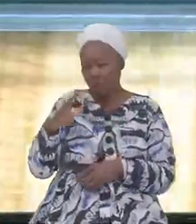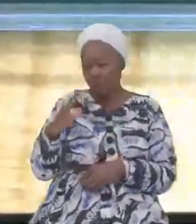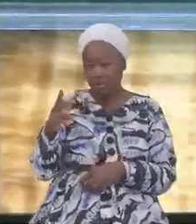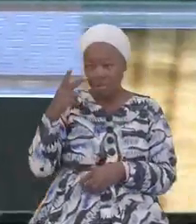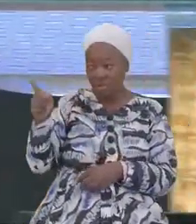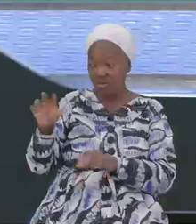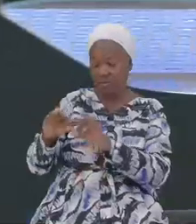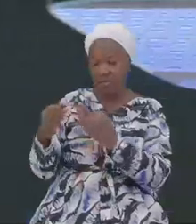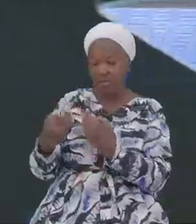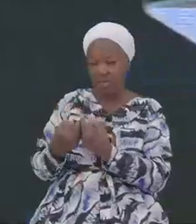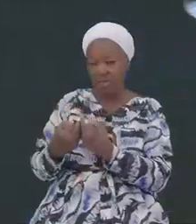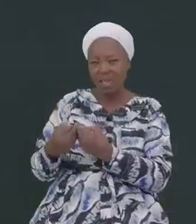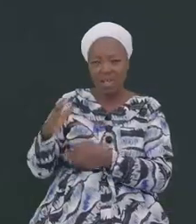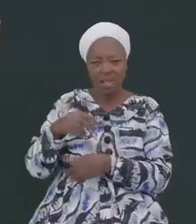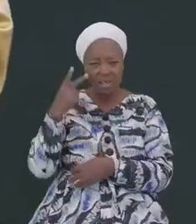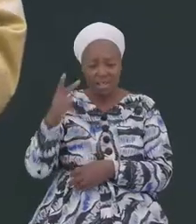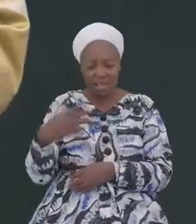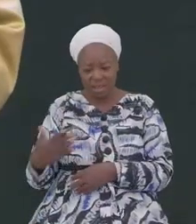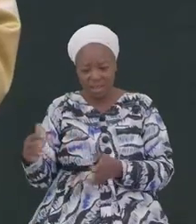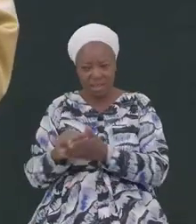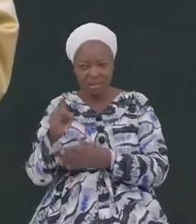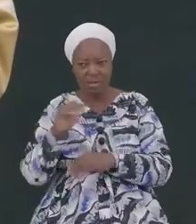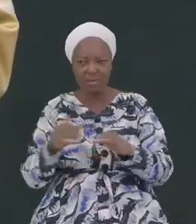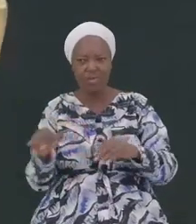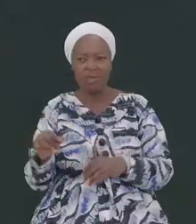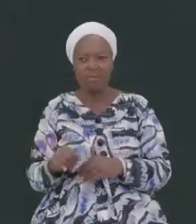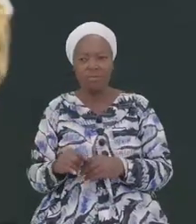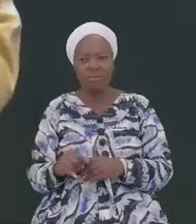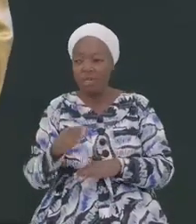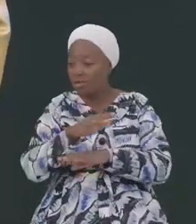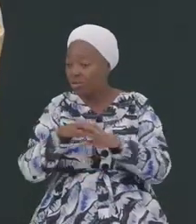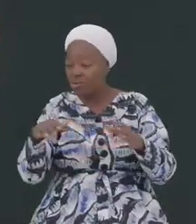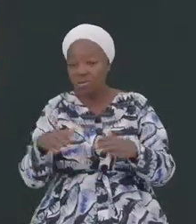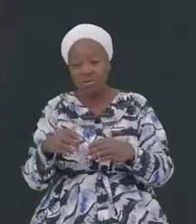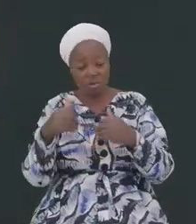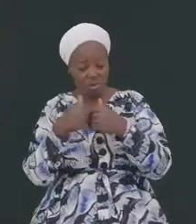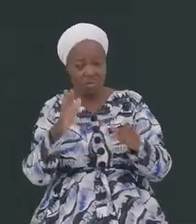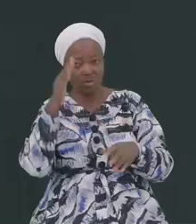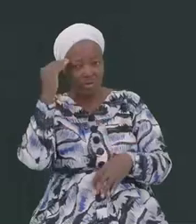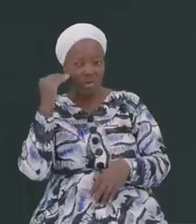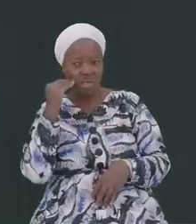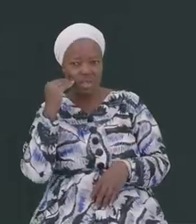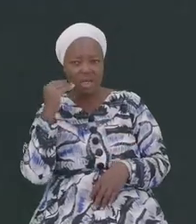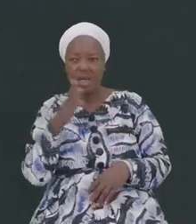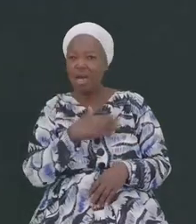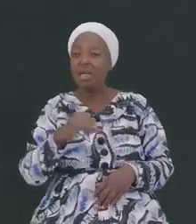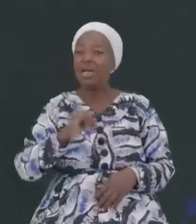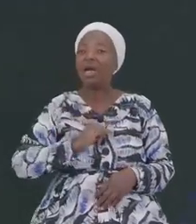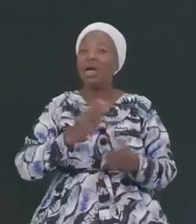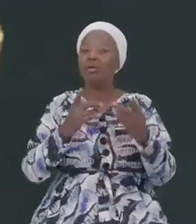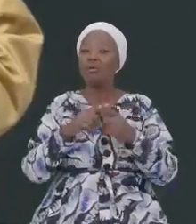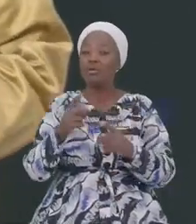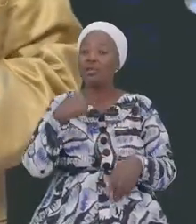famille. Regarde tout ce que tu fais. Ne perds pas ta tête. Et je veux m'adresser à